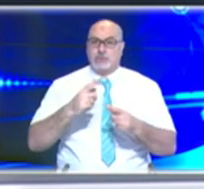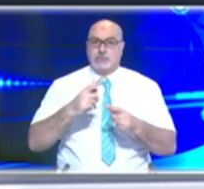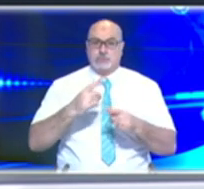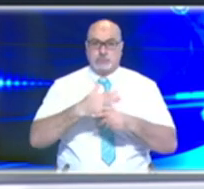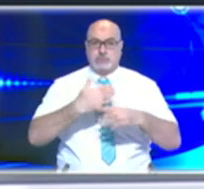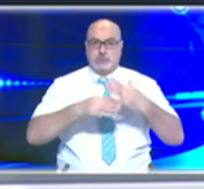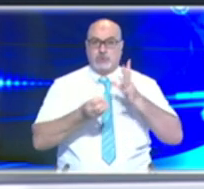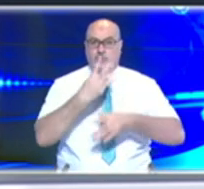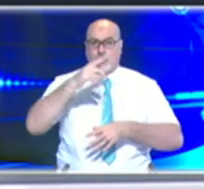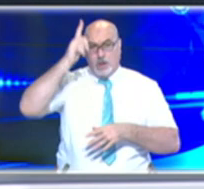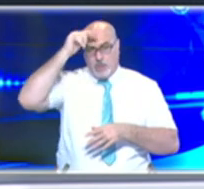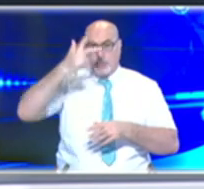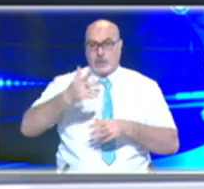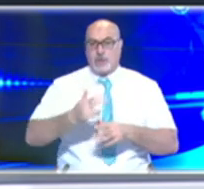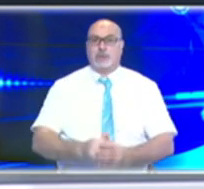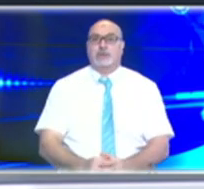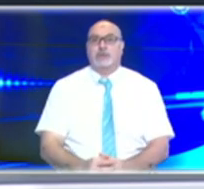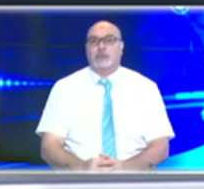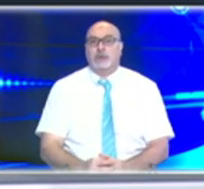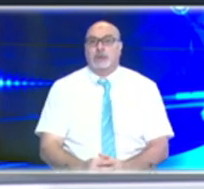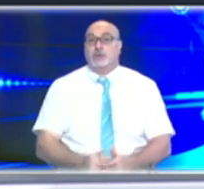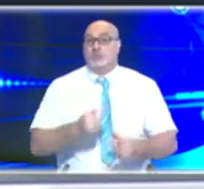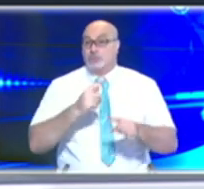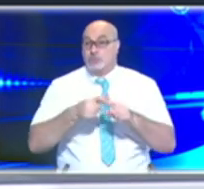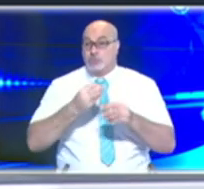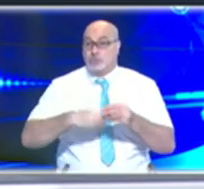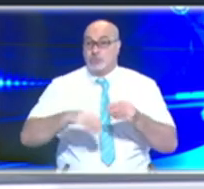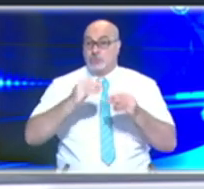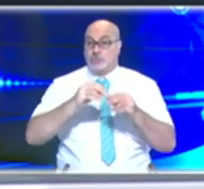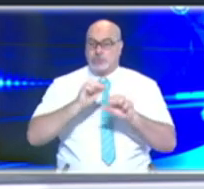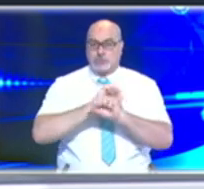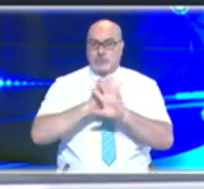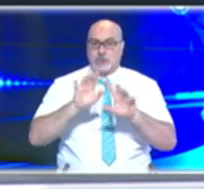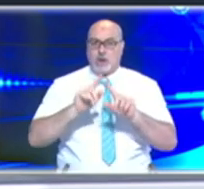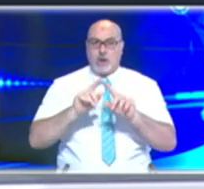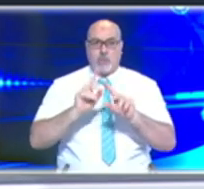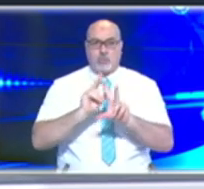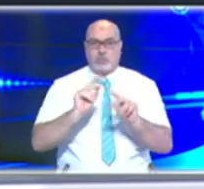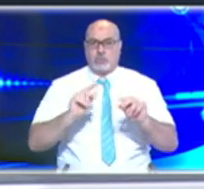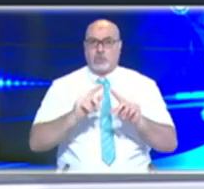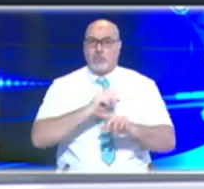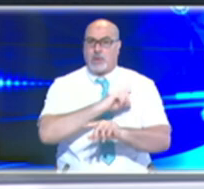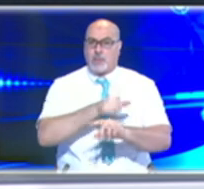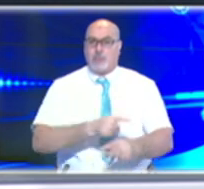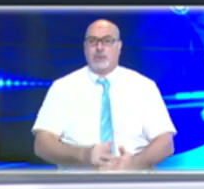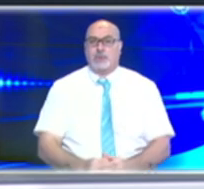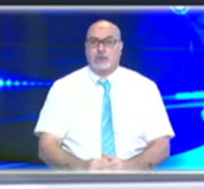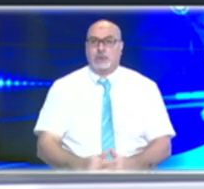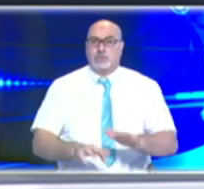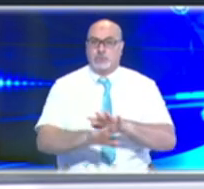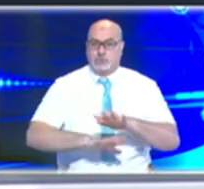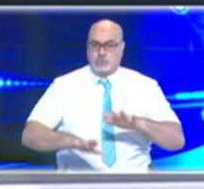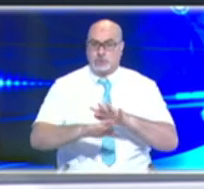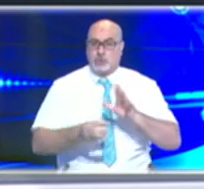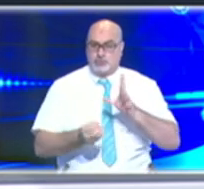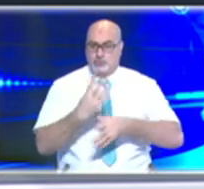بناء دولة جديدة وعصرية، كما يكرس مبادئ الشفافية والنزاهة والكفاءة ويؤسس